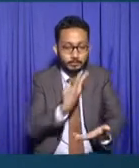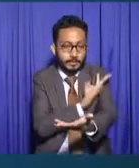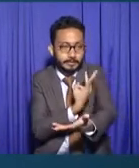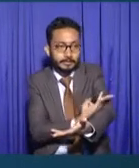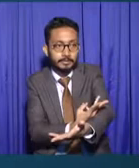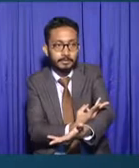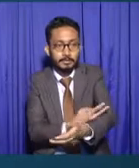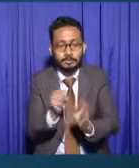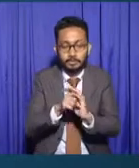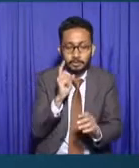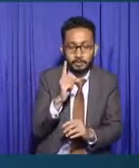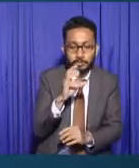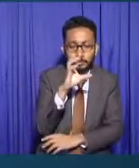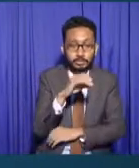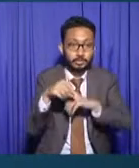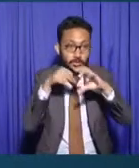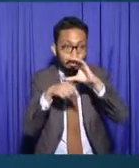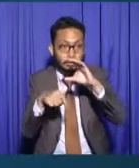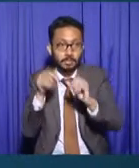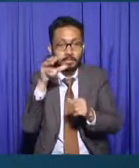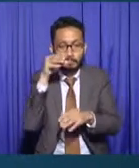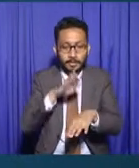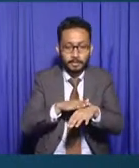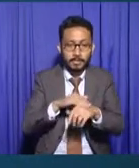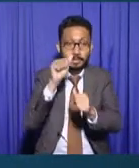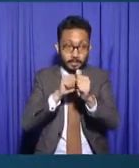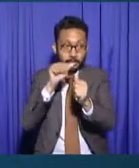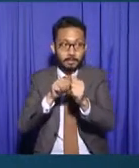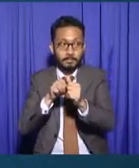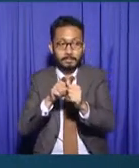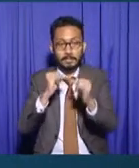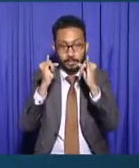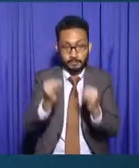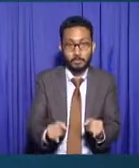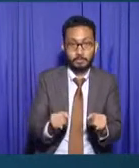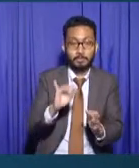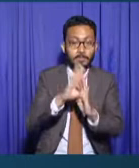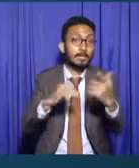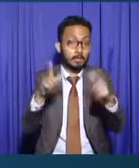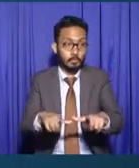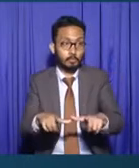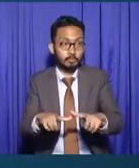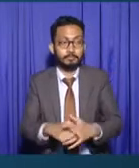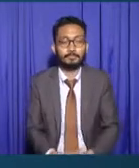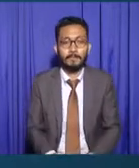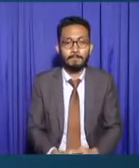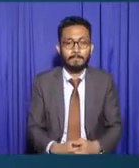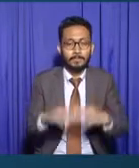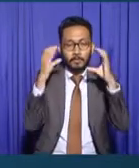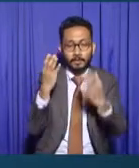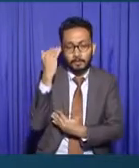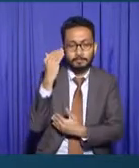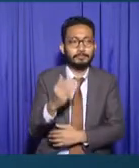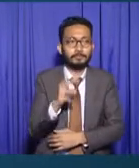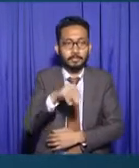pewarisan sesuatu ciri pada setiap individu itu berlaku sego harap murid-murid sudah